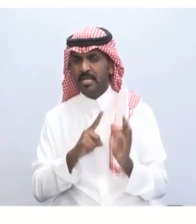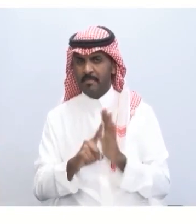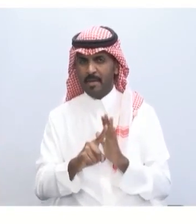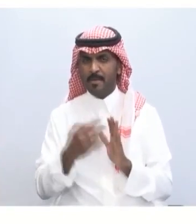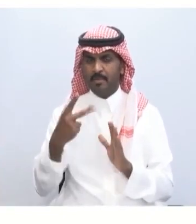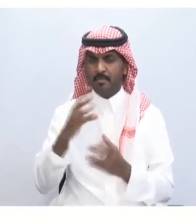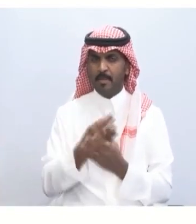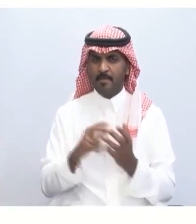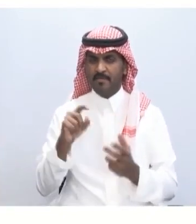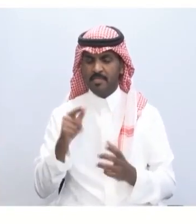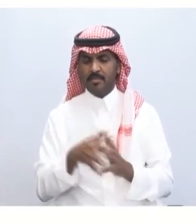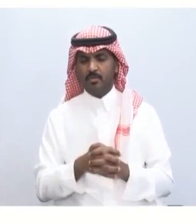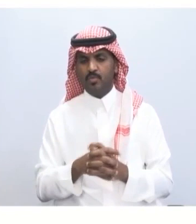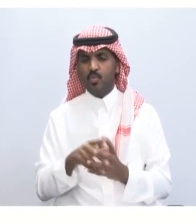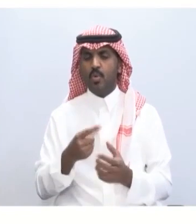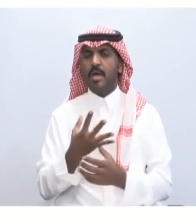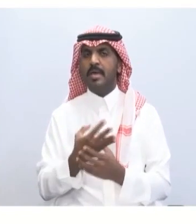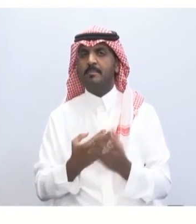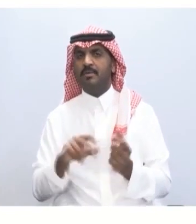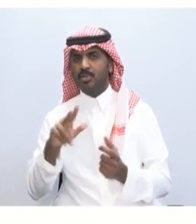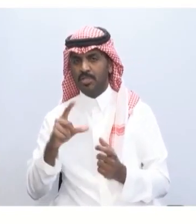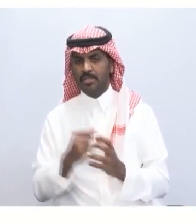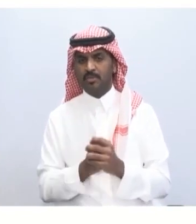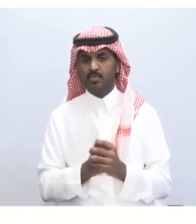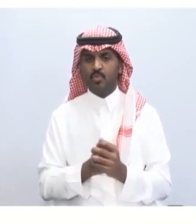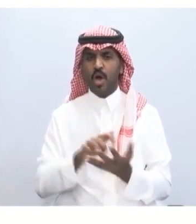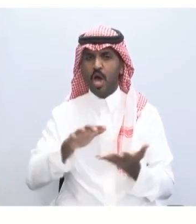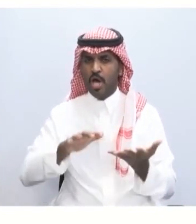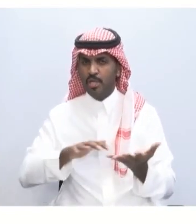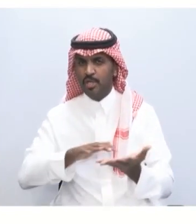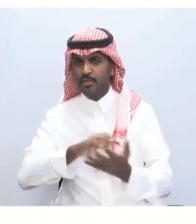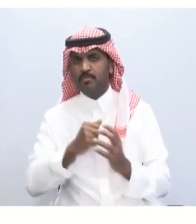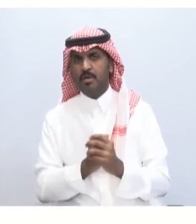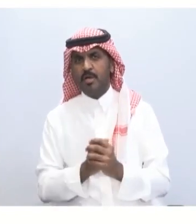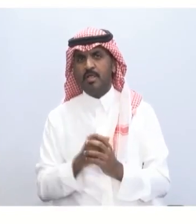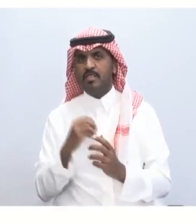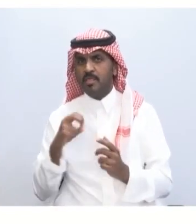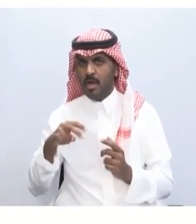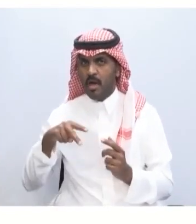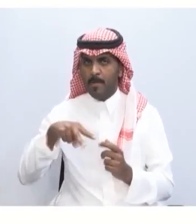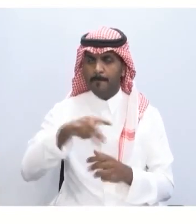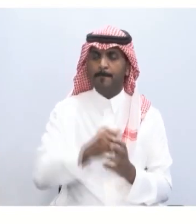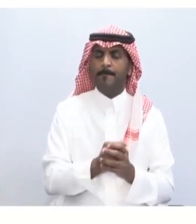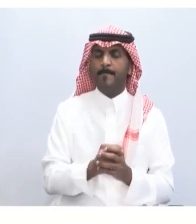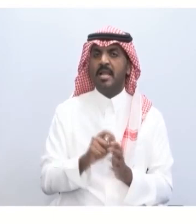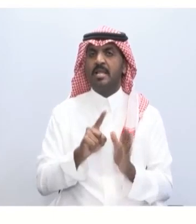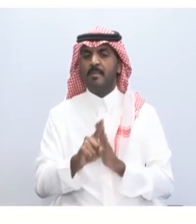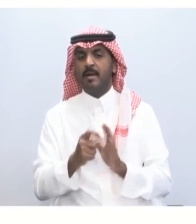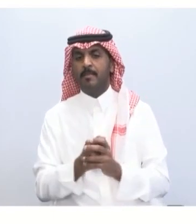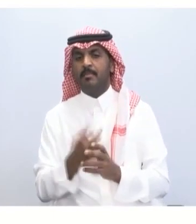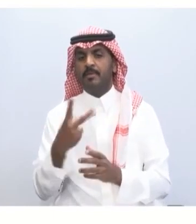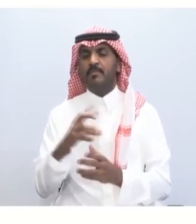الرحمن بن فيصل وابن رشيد وحدث ما حدث حينما رحل الامام عبد الرحمن بن فيصل